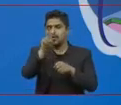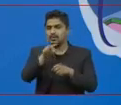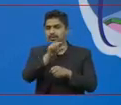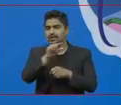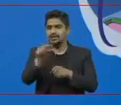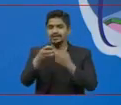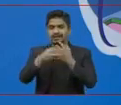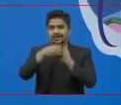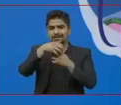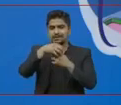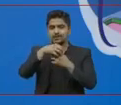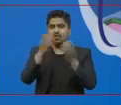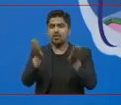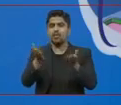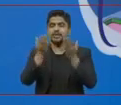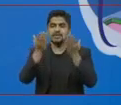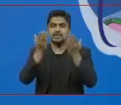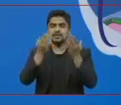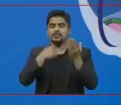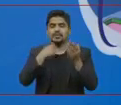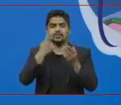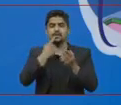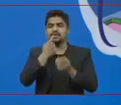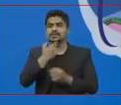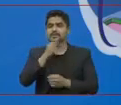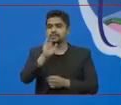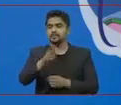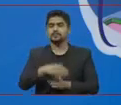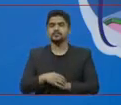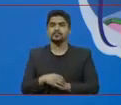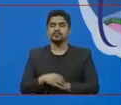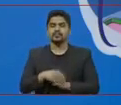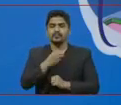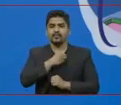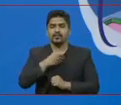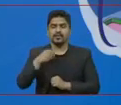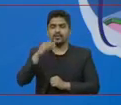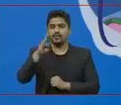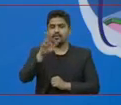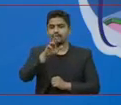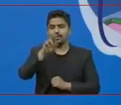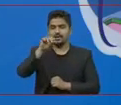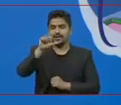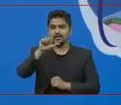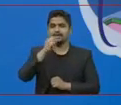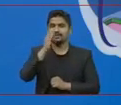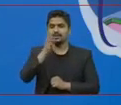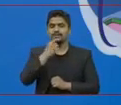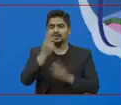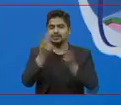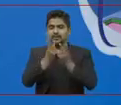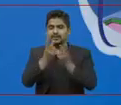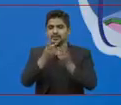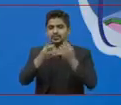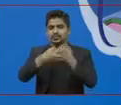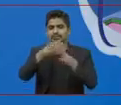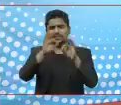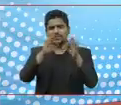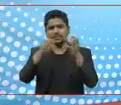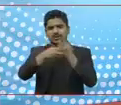देशको अपडेट चाहिँ म प्रस्तुत गर्न चाहन्छु। डाक्टर विराजले अघि भन्नुभएको जस्तै संसारका विभिन्न